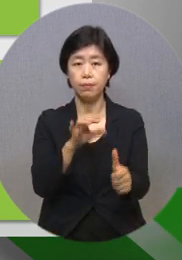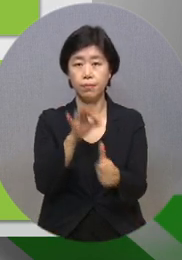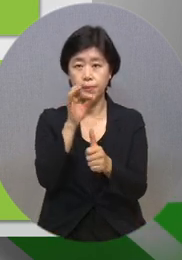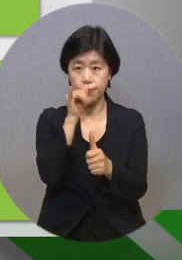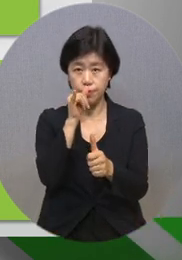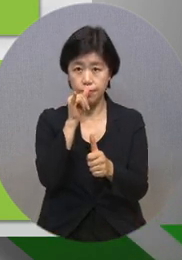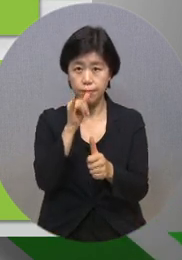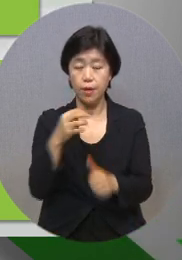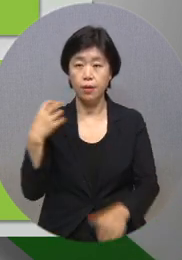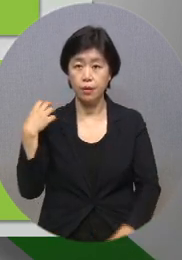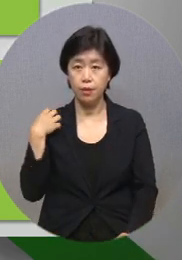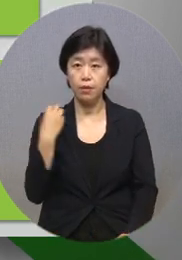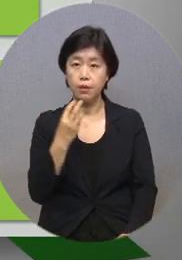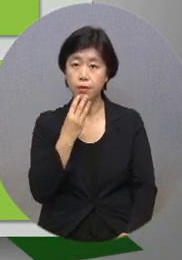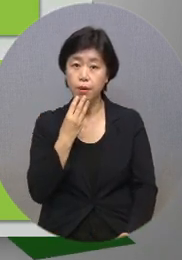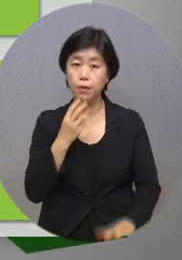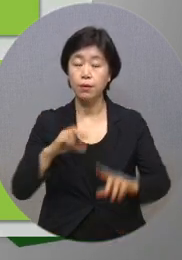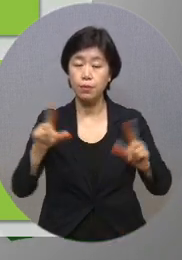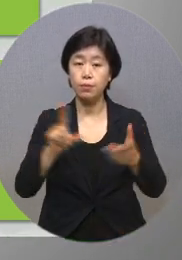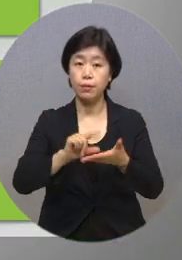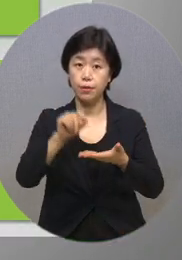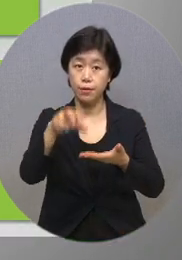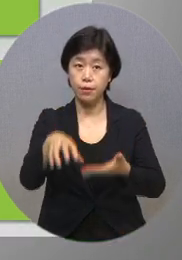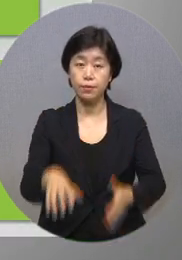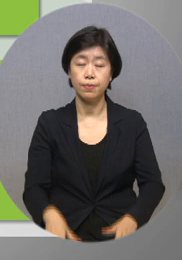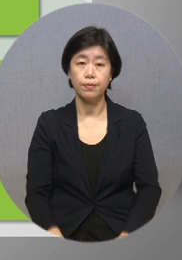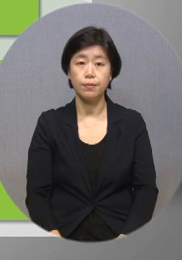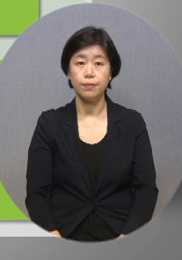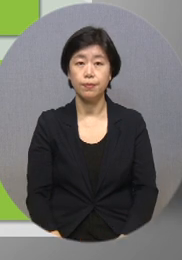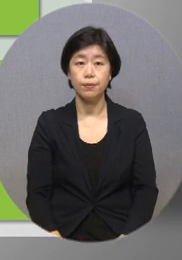채용하며 담당지사는 서울 동부지사입니다.